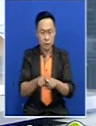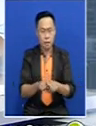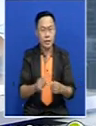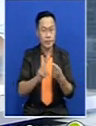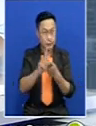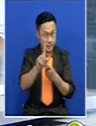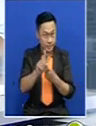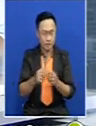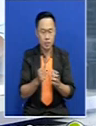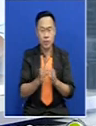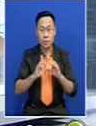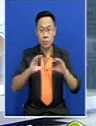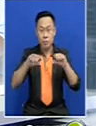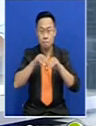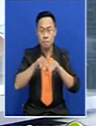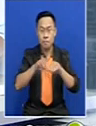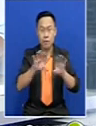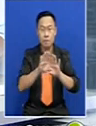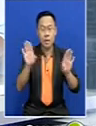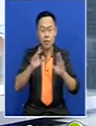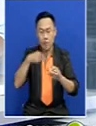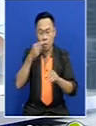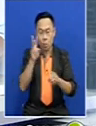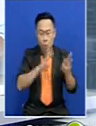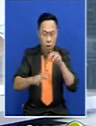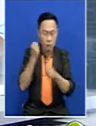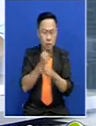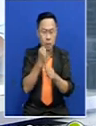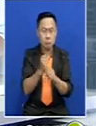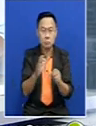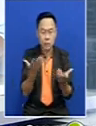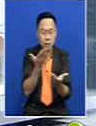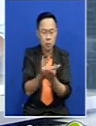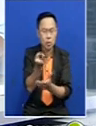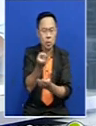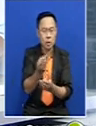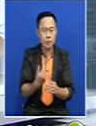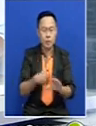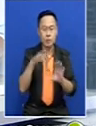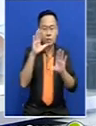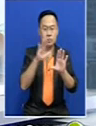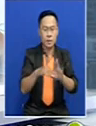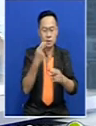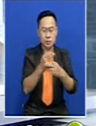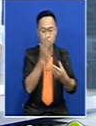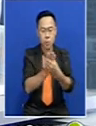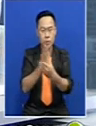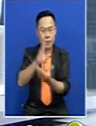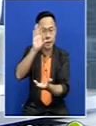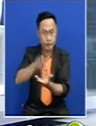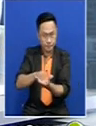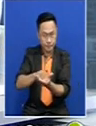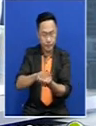เรื่องแรกก็คือรัฐบาลจะเปิดให้ผู้ที่ว่างงานหรือว่าผู้ที่รายได้น้อยไปลงทะเบียนนะครับอีกเรื่องหนึ่ง